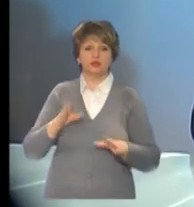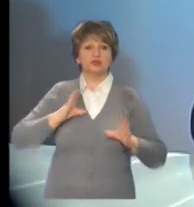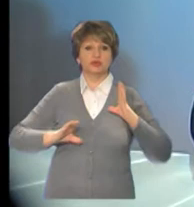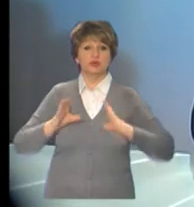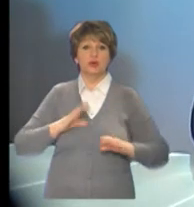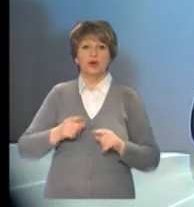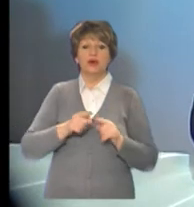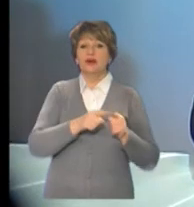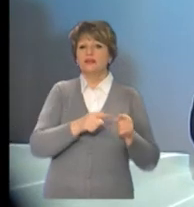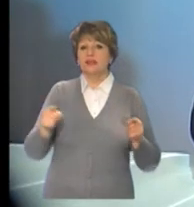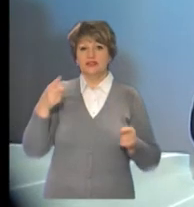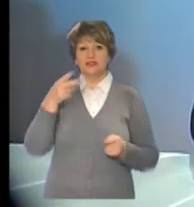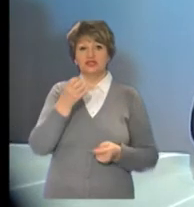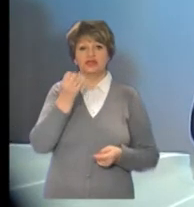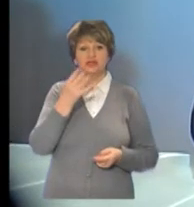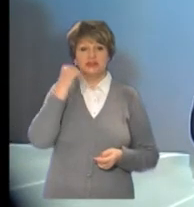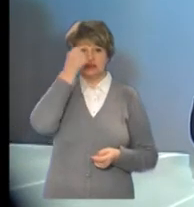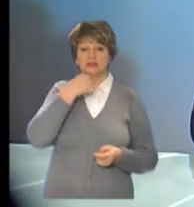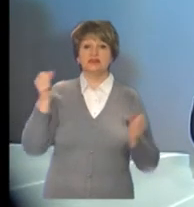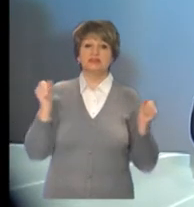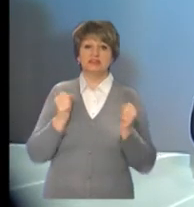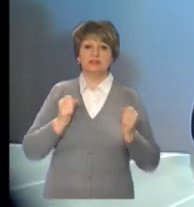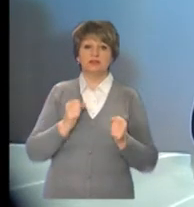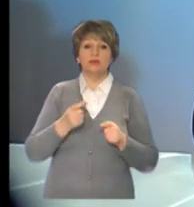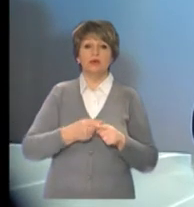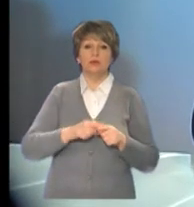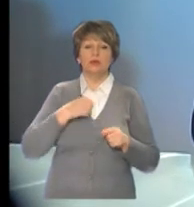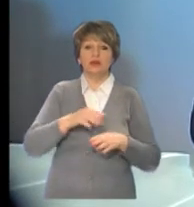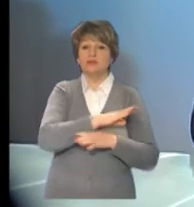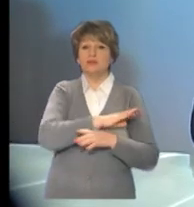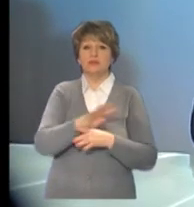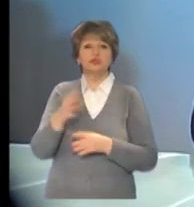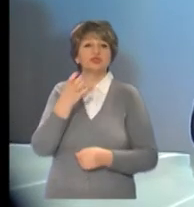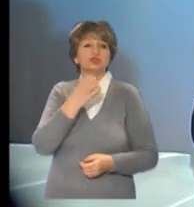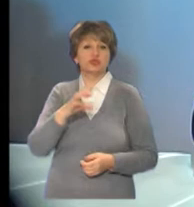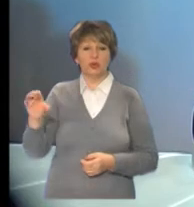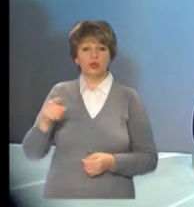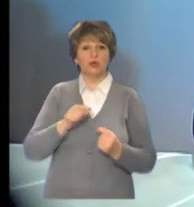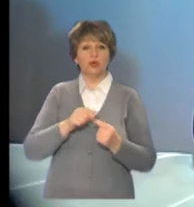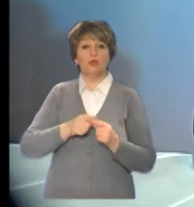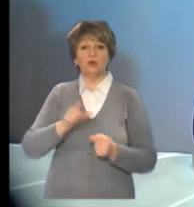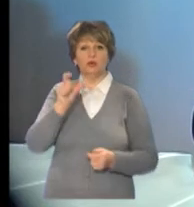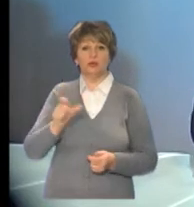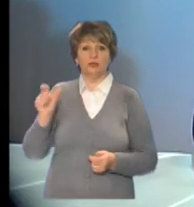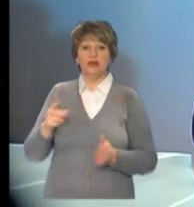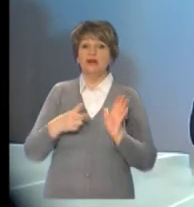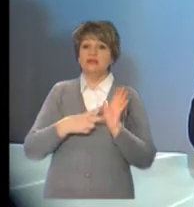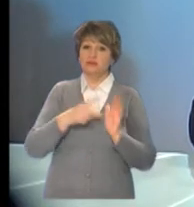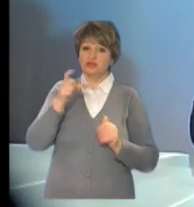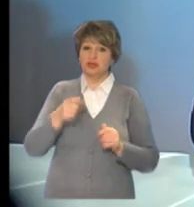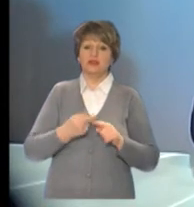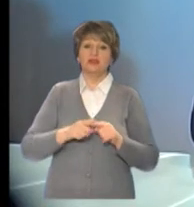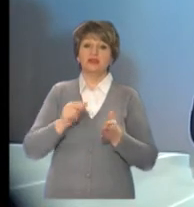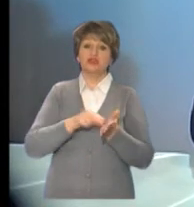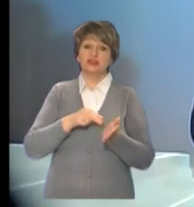зими 2014-го прибічники режиму Януковича розстріляли сотню протестувальників, семеро із них – черкащани.